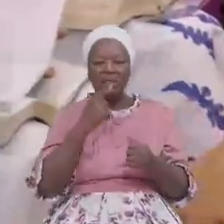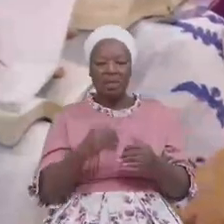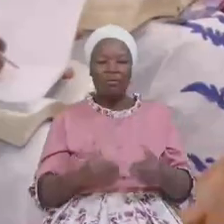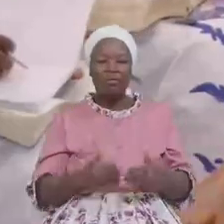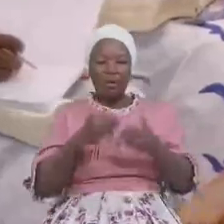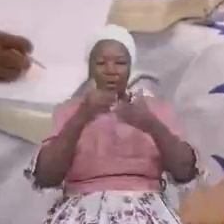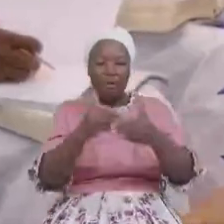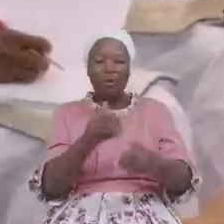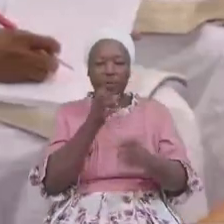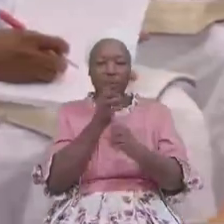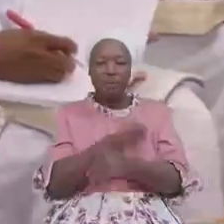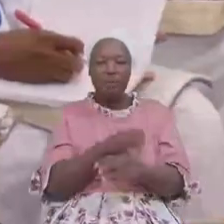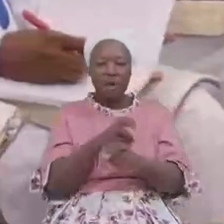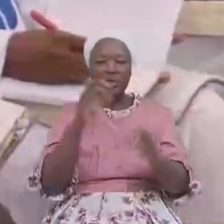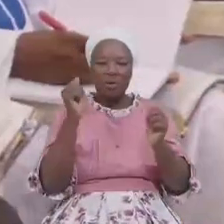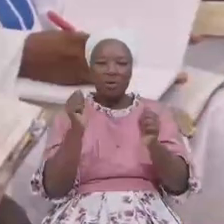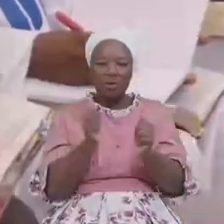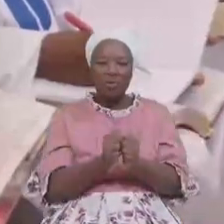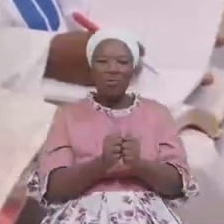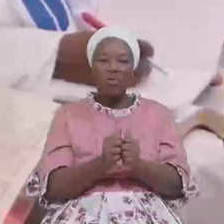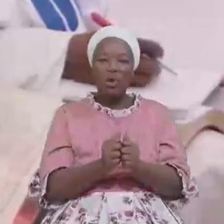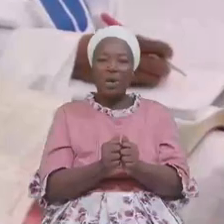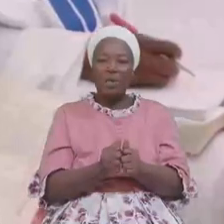avec une nouvelle orientation.